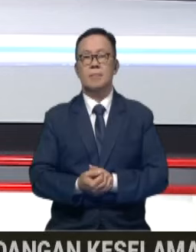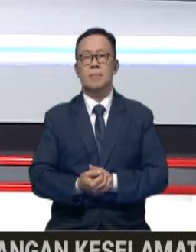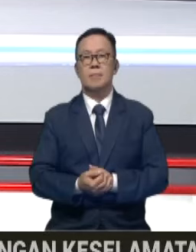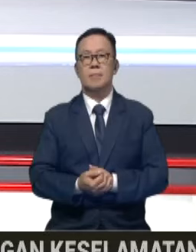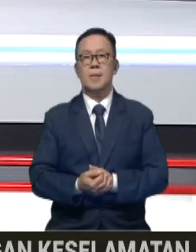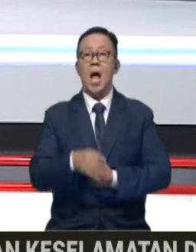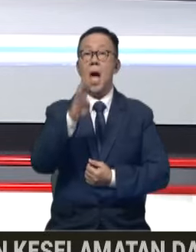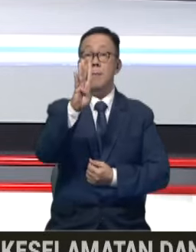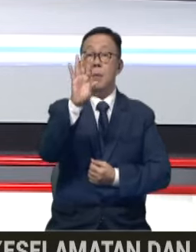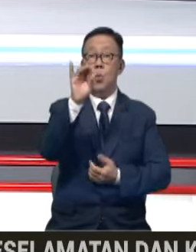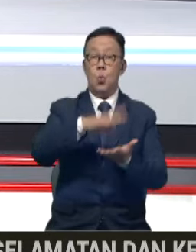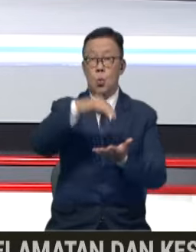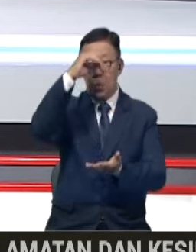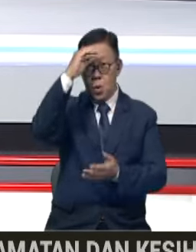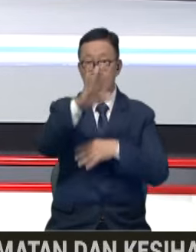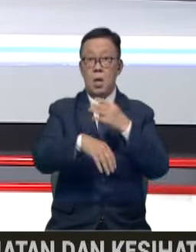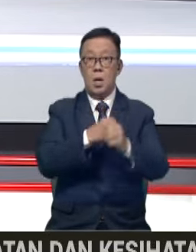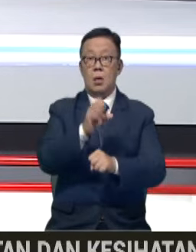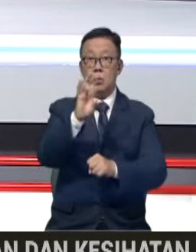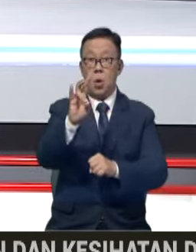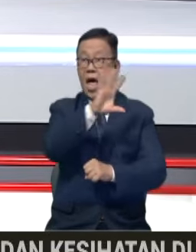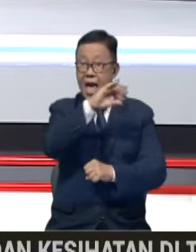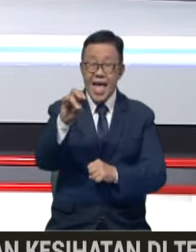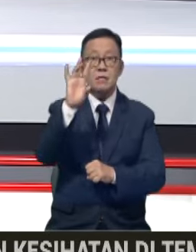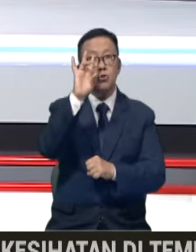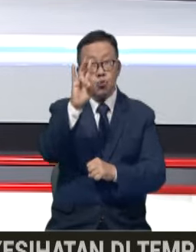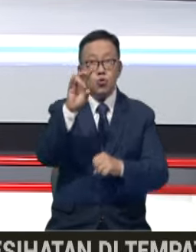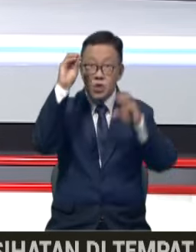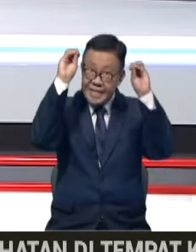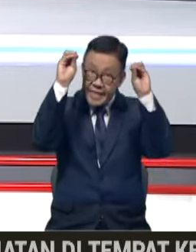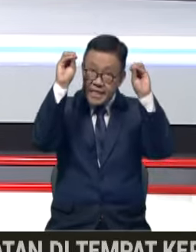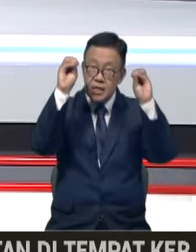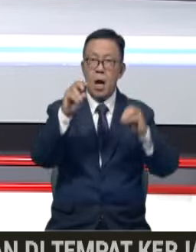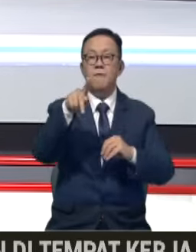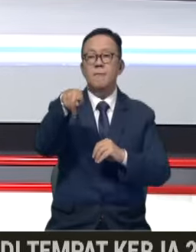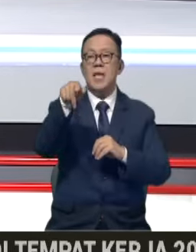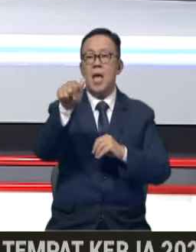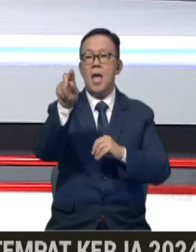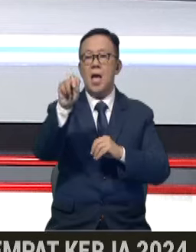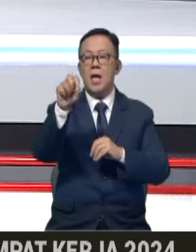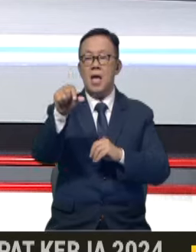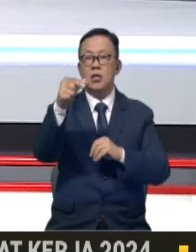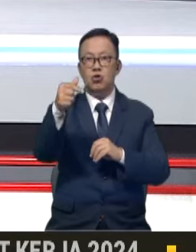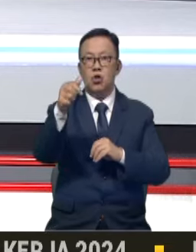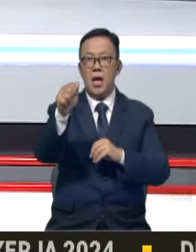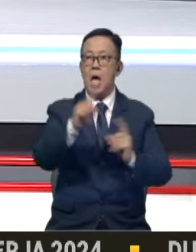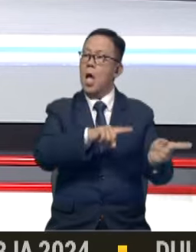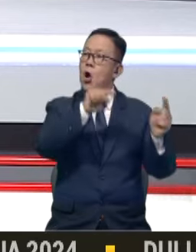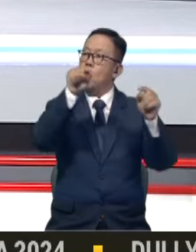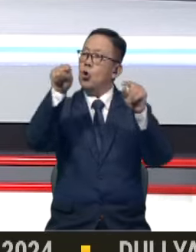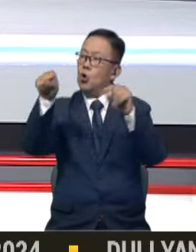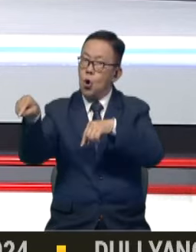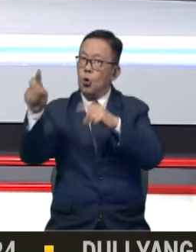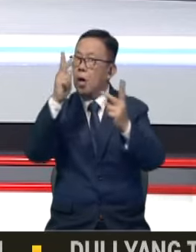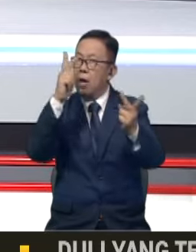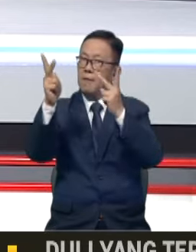staff. 49 pelajar tahun 7 dan 7 guru sekolah penaka pagi tadi mengadakan lawatan sambil belajar ke Balai Raya Orang Kaya Surah